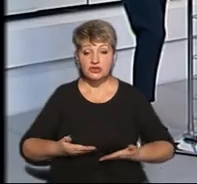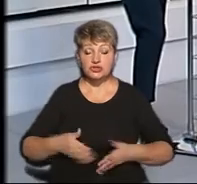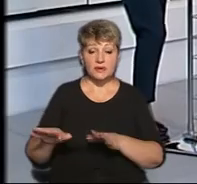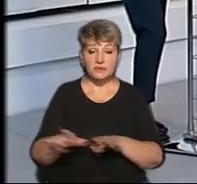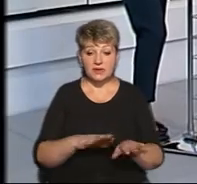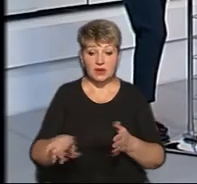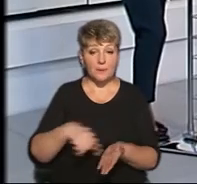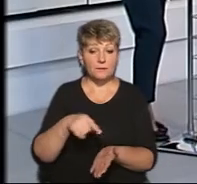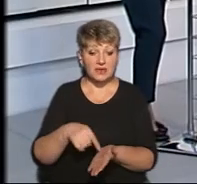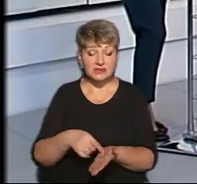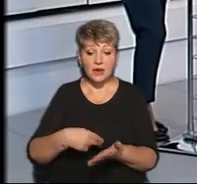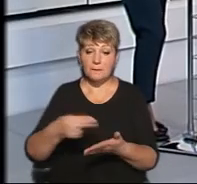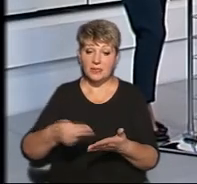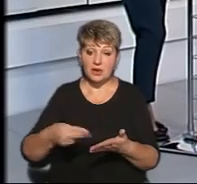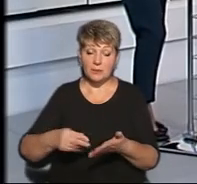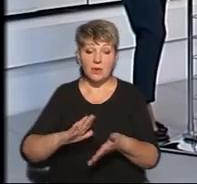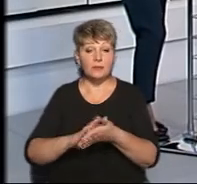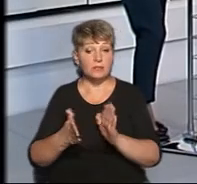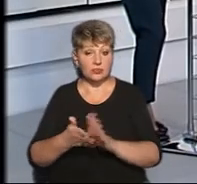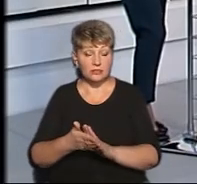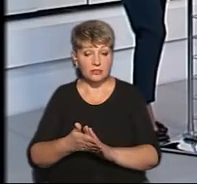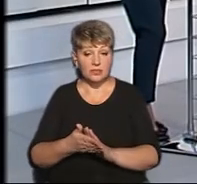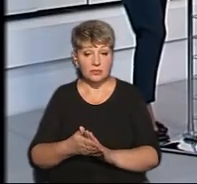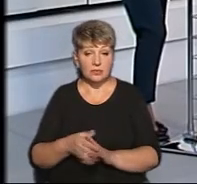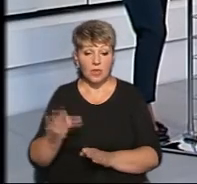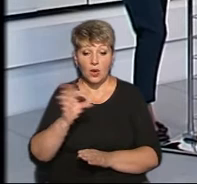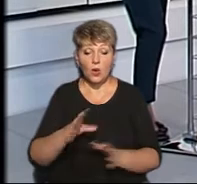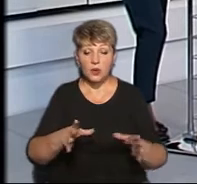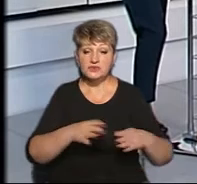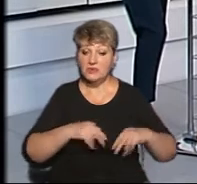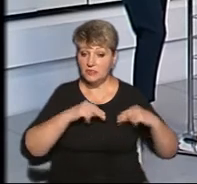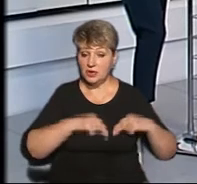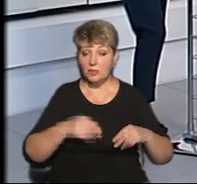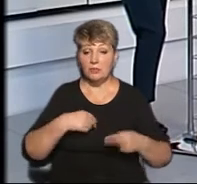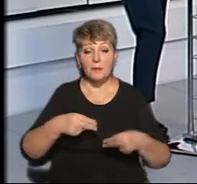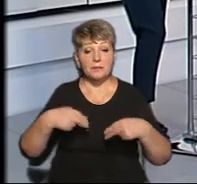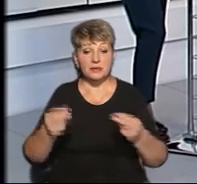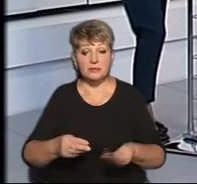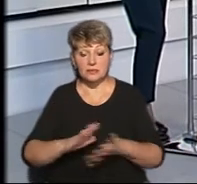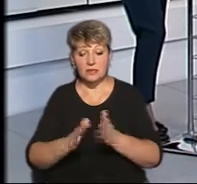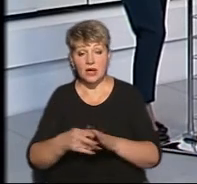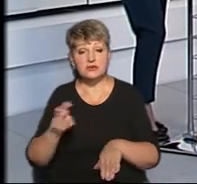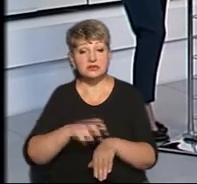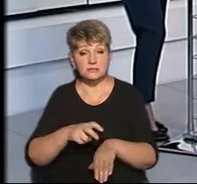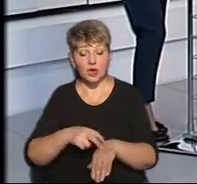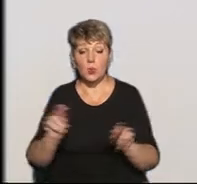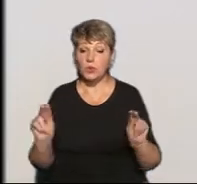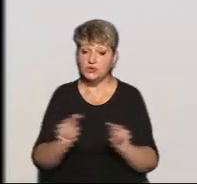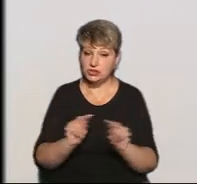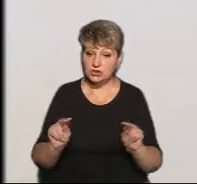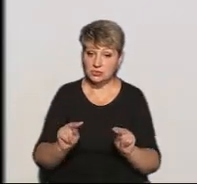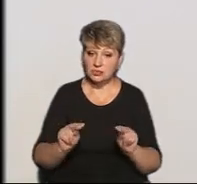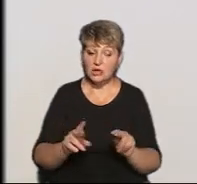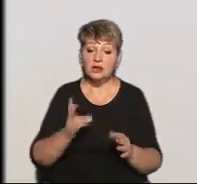життєдіяльності міста підписали певні меморандуми. Меморандуми про співпрацю. Так ми підписали меморандум з лікарями, з вчителями,